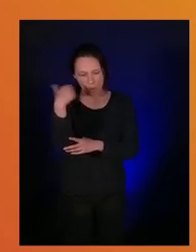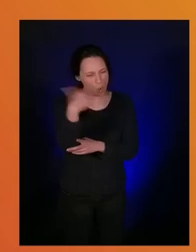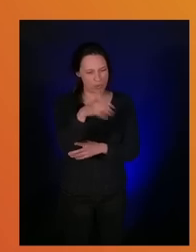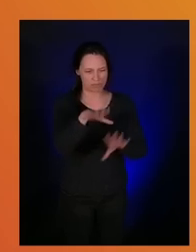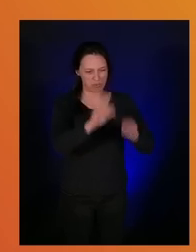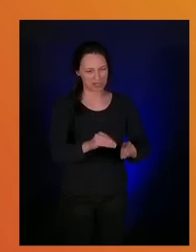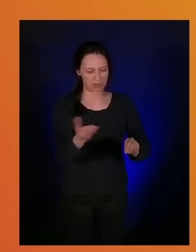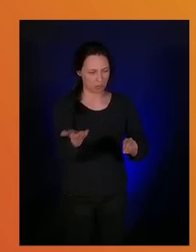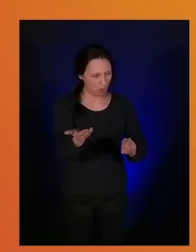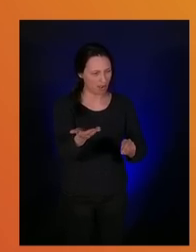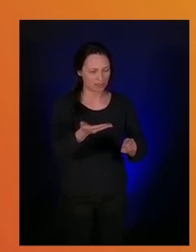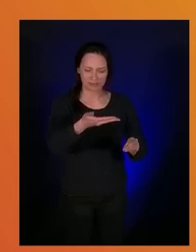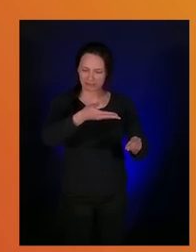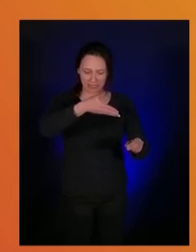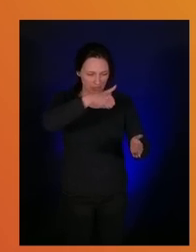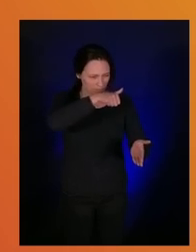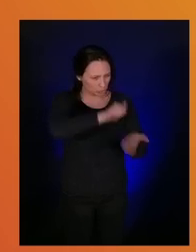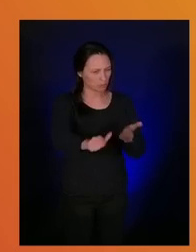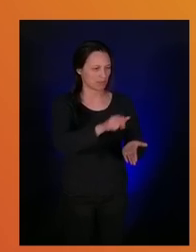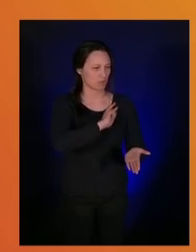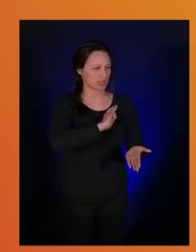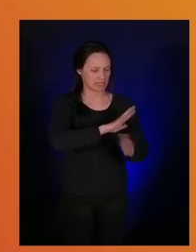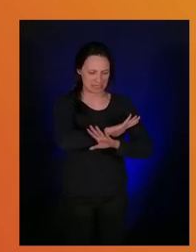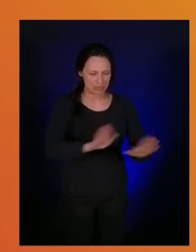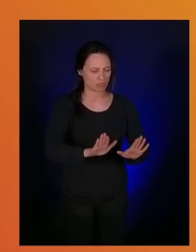de te l'entendre dire. Il n'y a qu'une position, vraiment. Merci François.